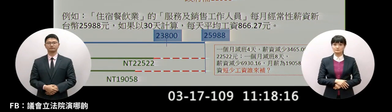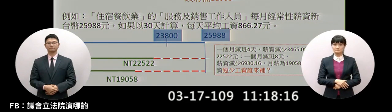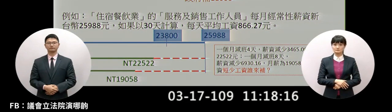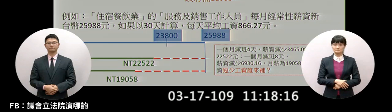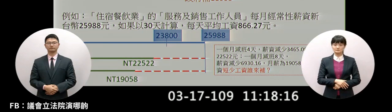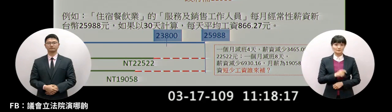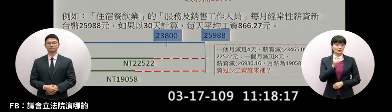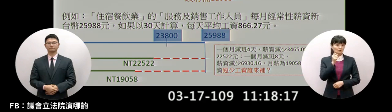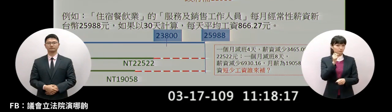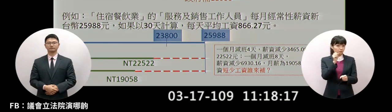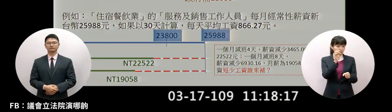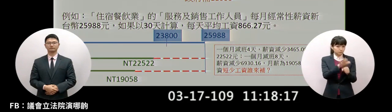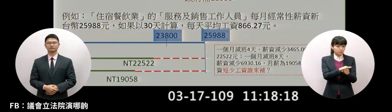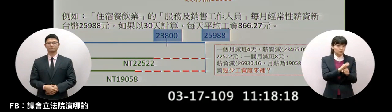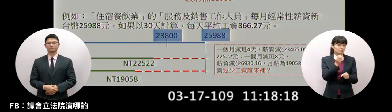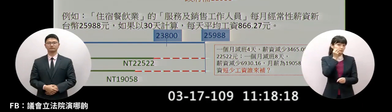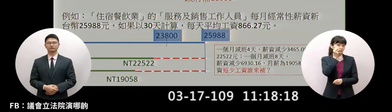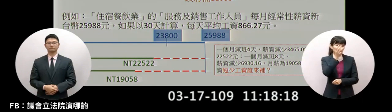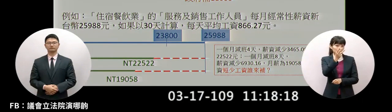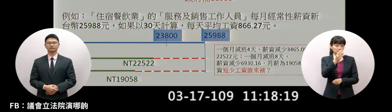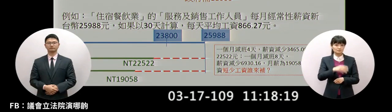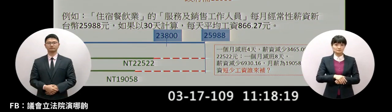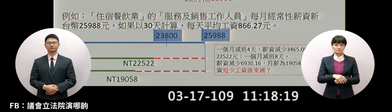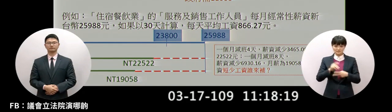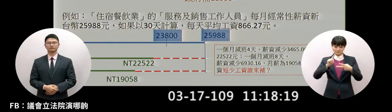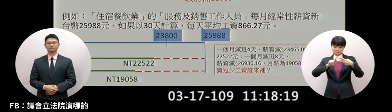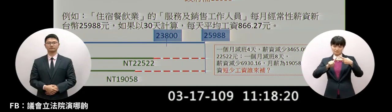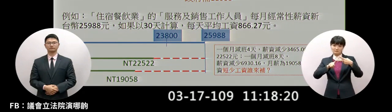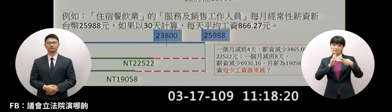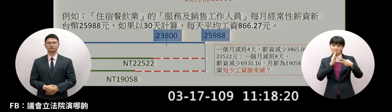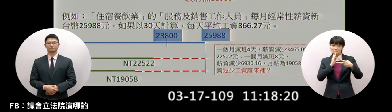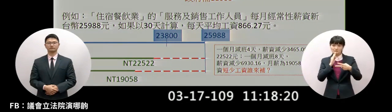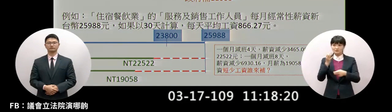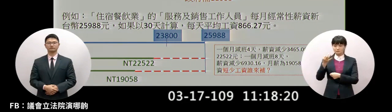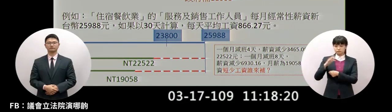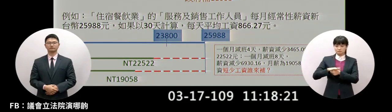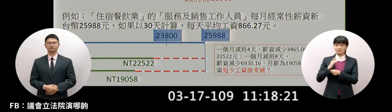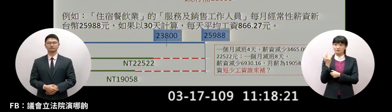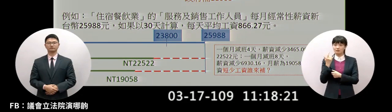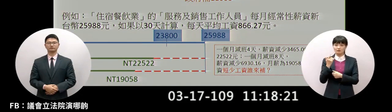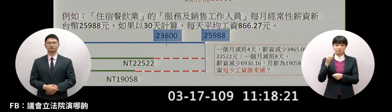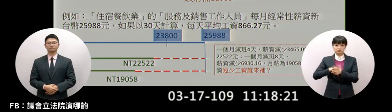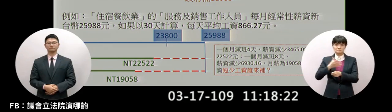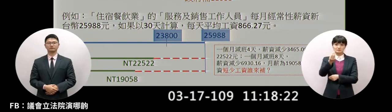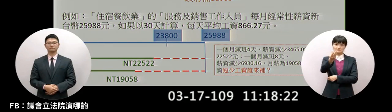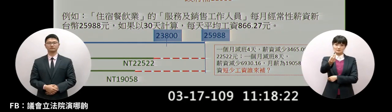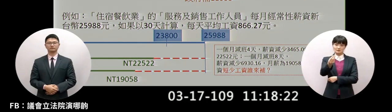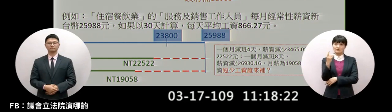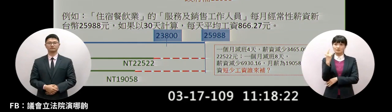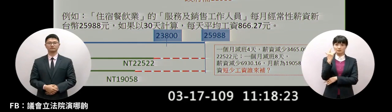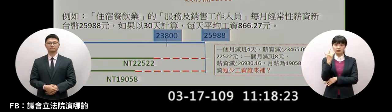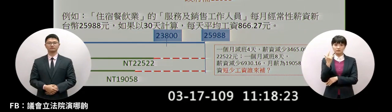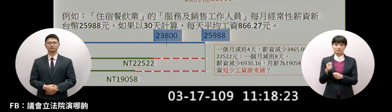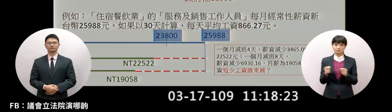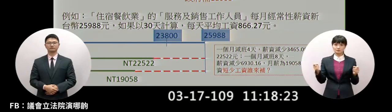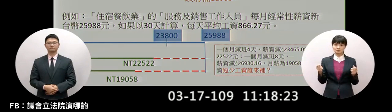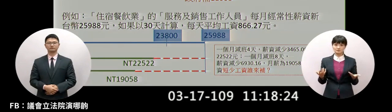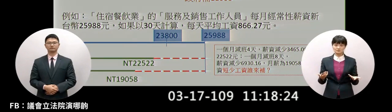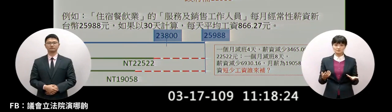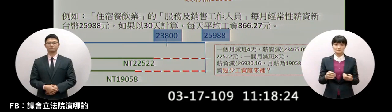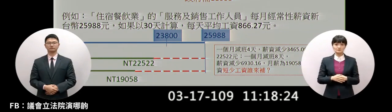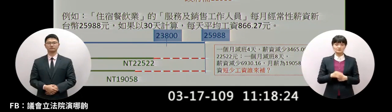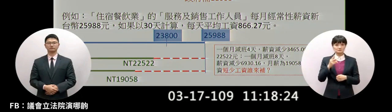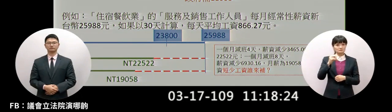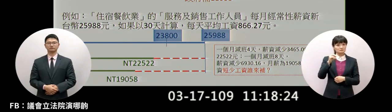补贴三个月。那你叫下面的人得不到薪资补贴，你应该讲你替头家把